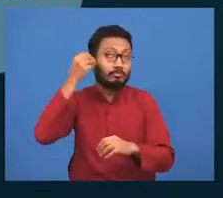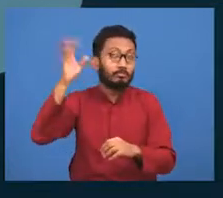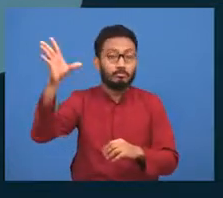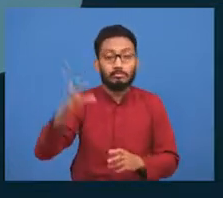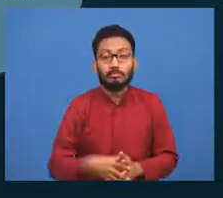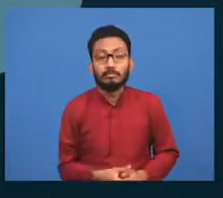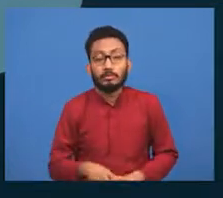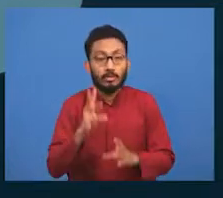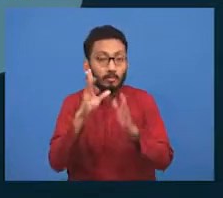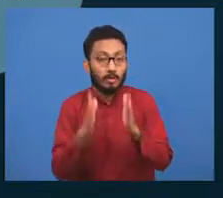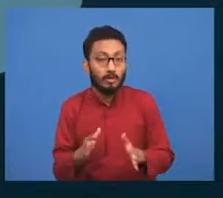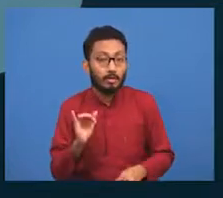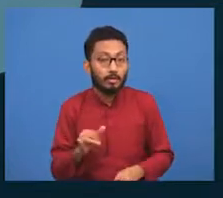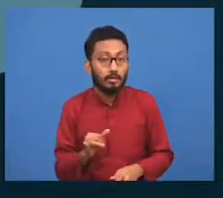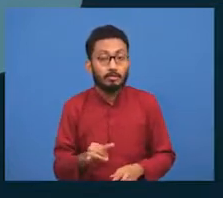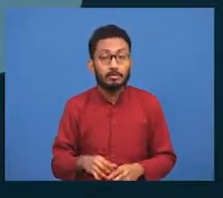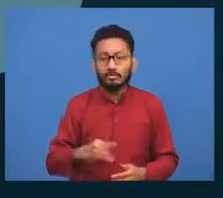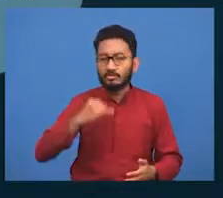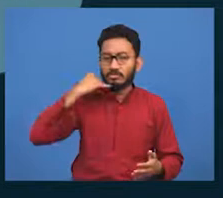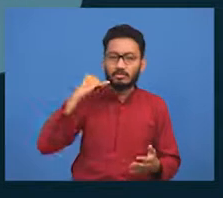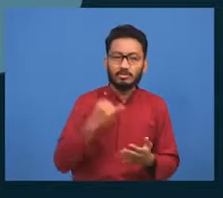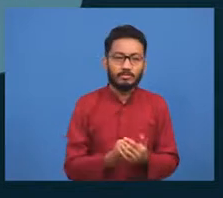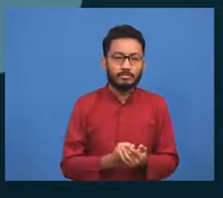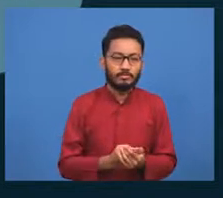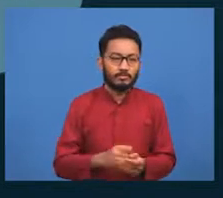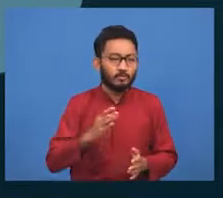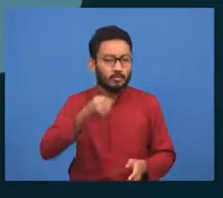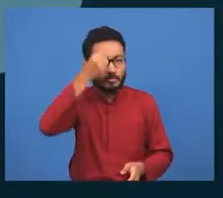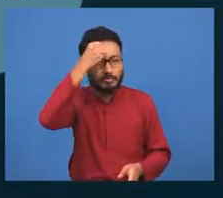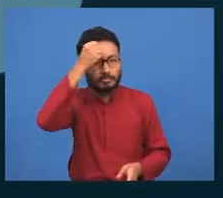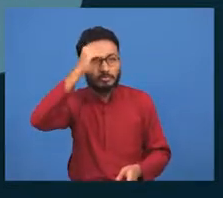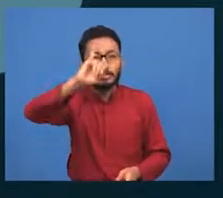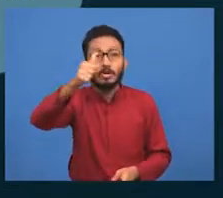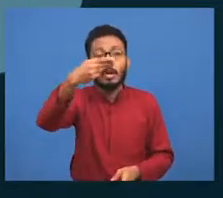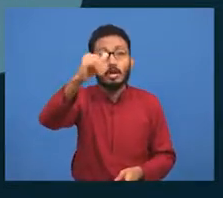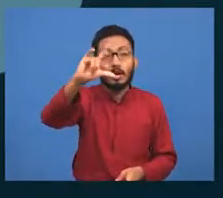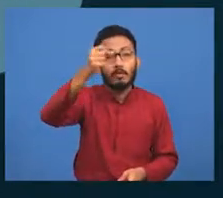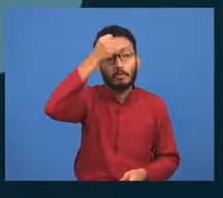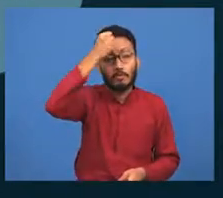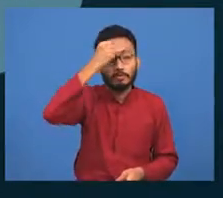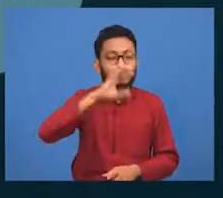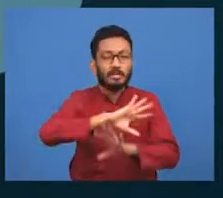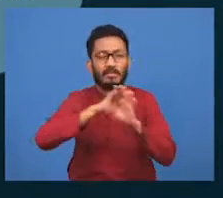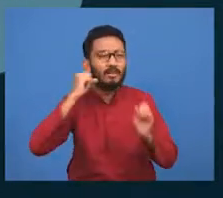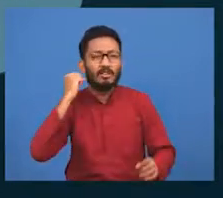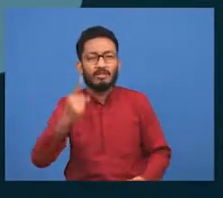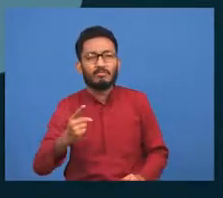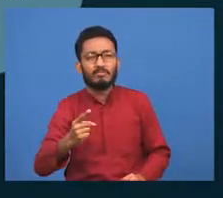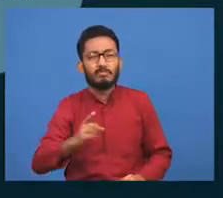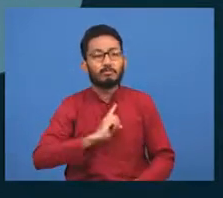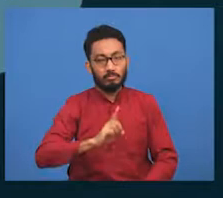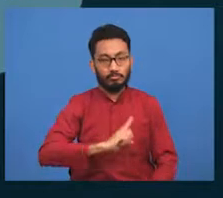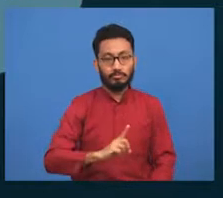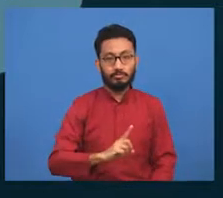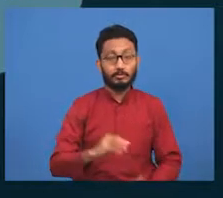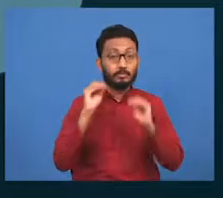ialah orang yang jahil tentang agama. Golongan ini tidak faham dan jahil akan ajaran agama